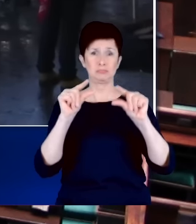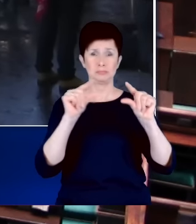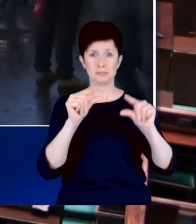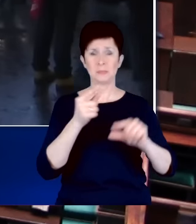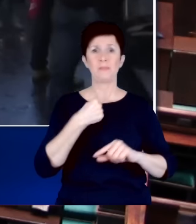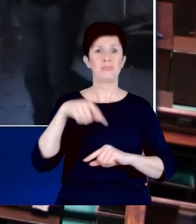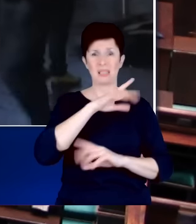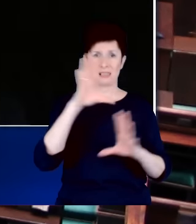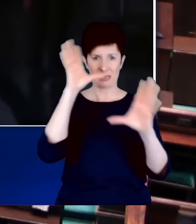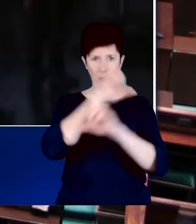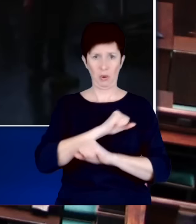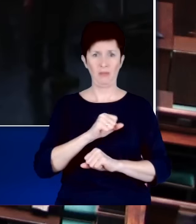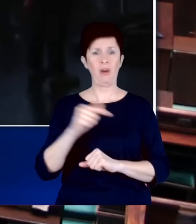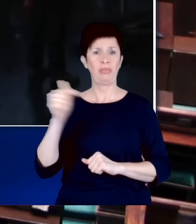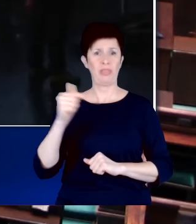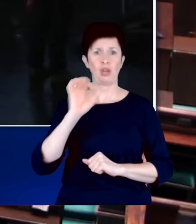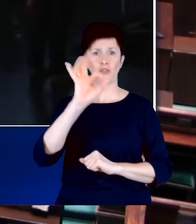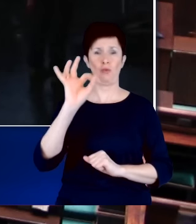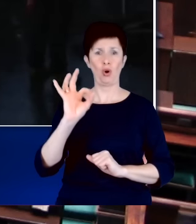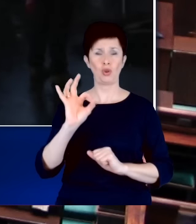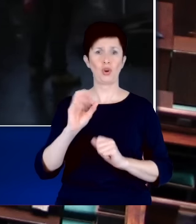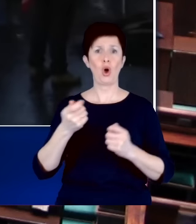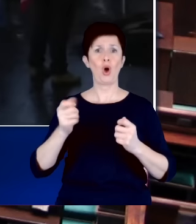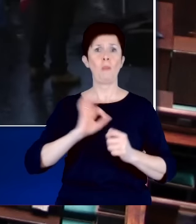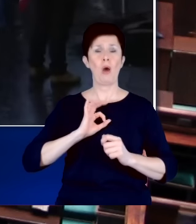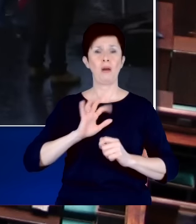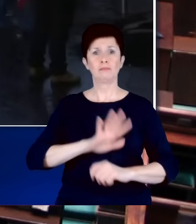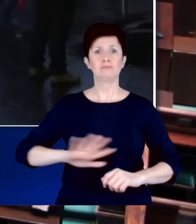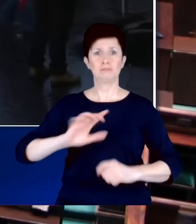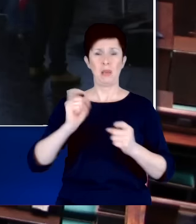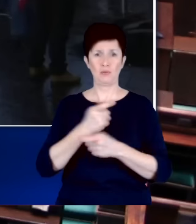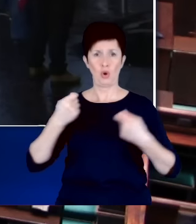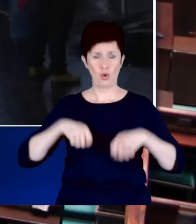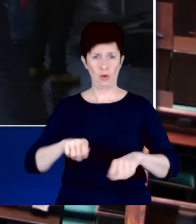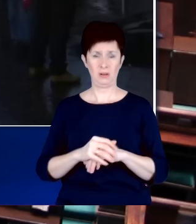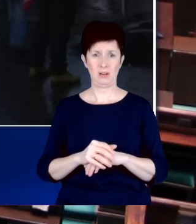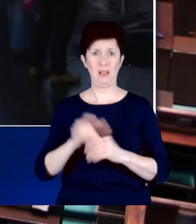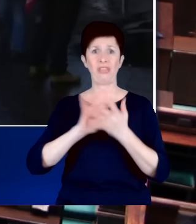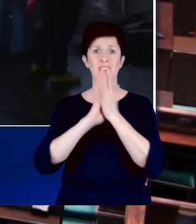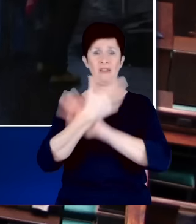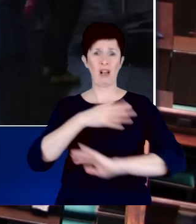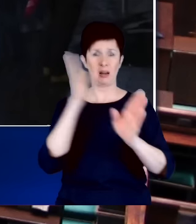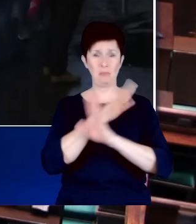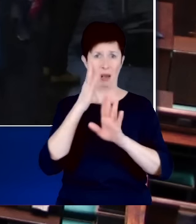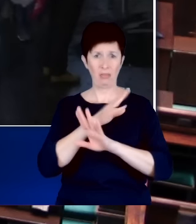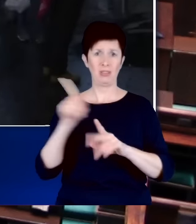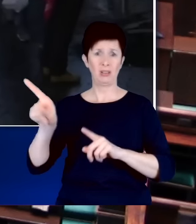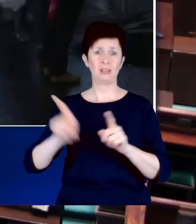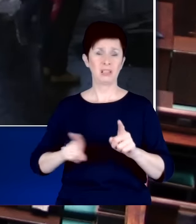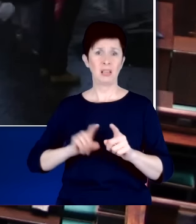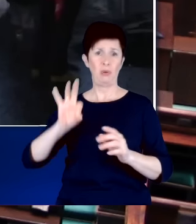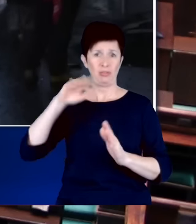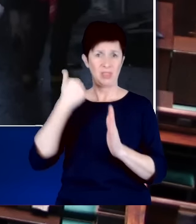rodzimych rolników, którzy solidarnie ponoszą koszty transformacji klimatycznej, która jest konieczna. Ja wczoraj byłem